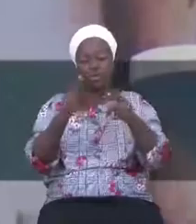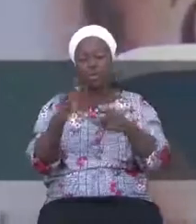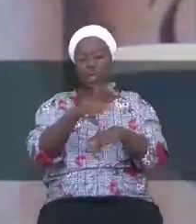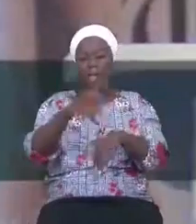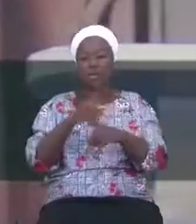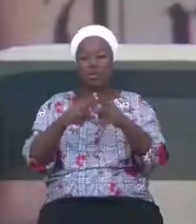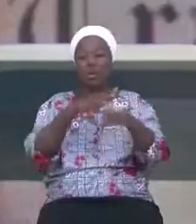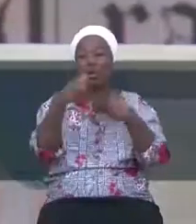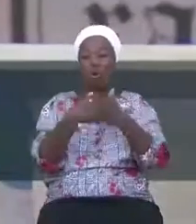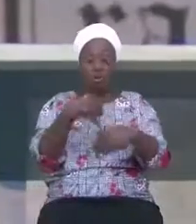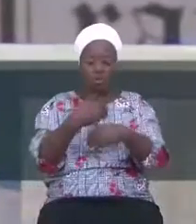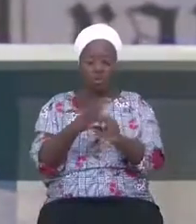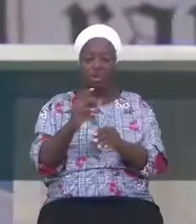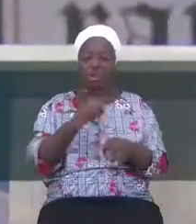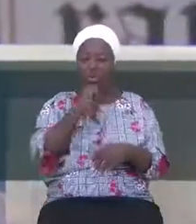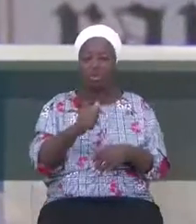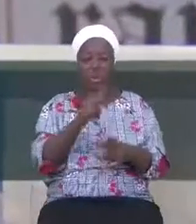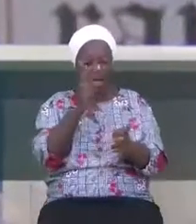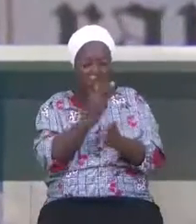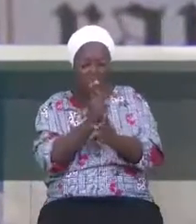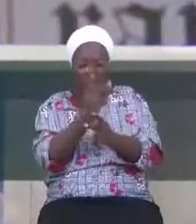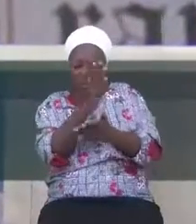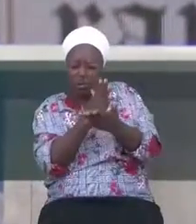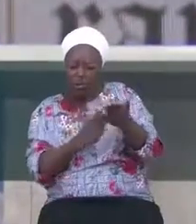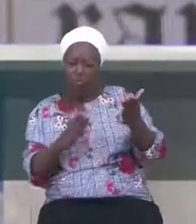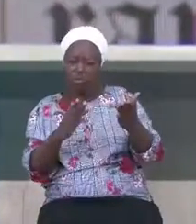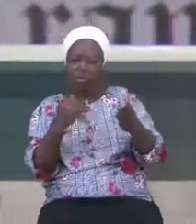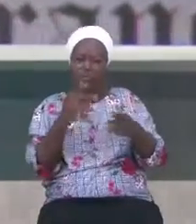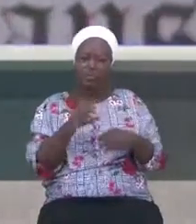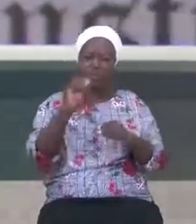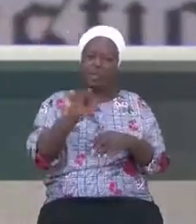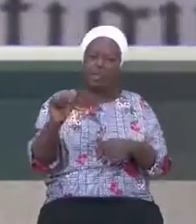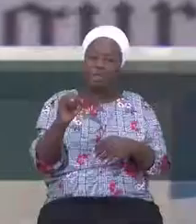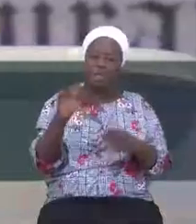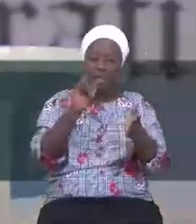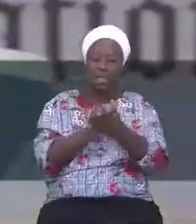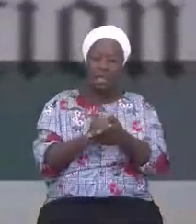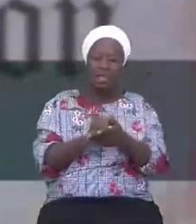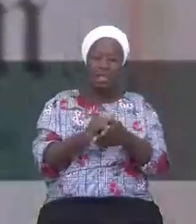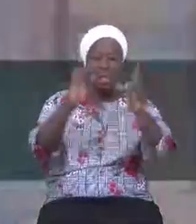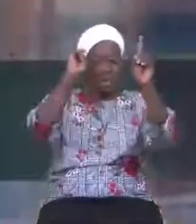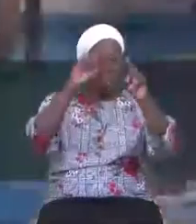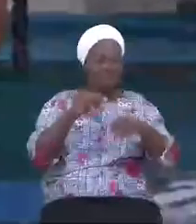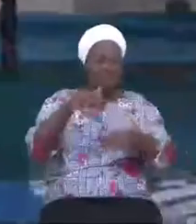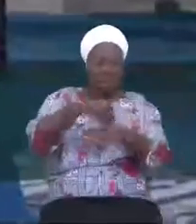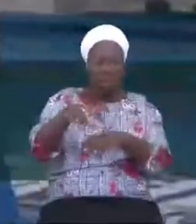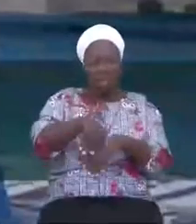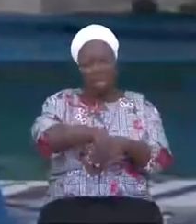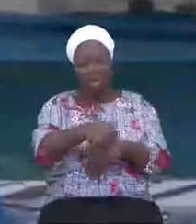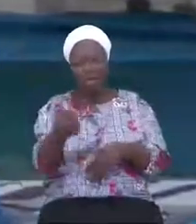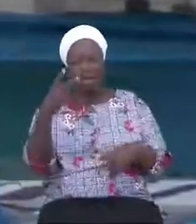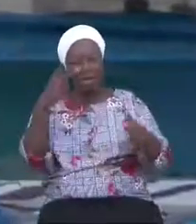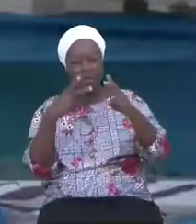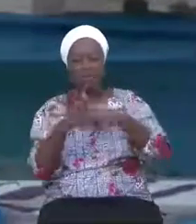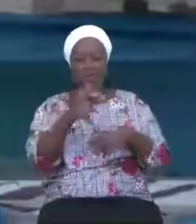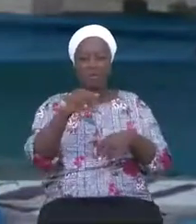les créatures, il n'a pas réservé une partie du message pour envoyer un autre prophète